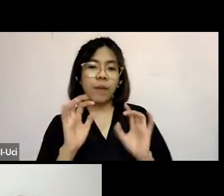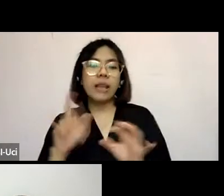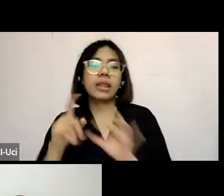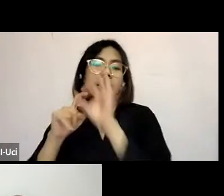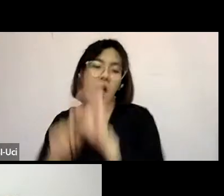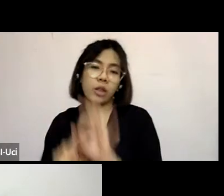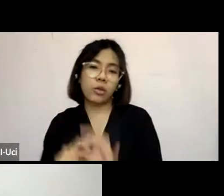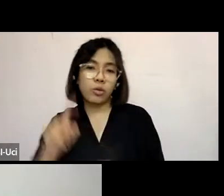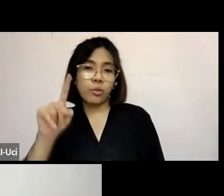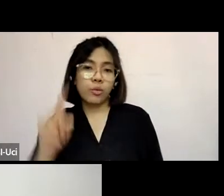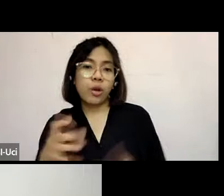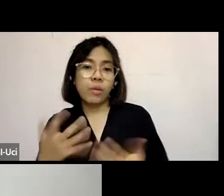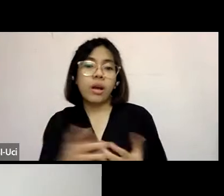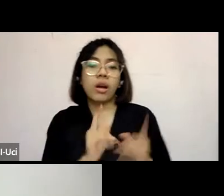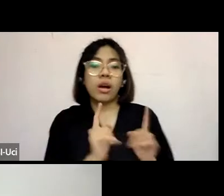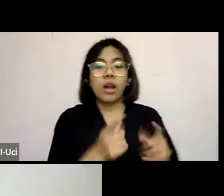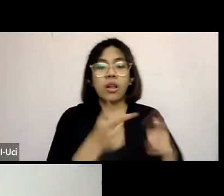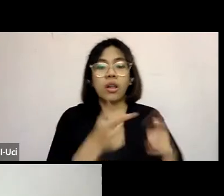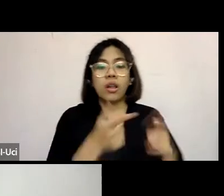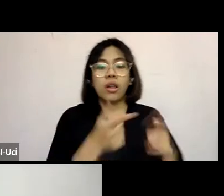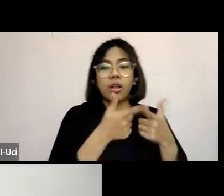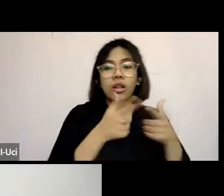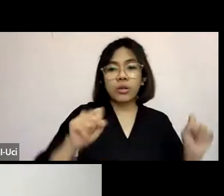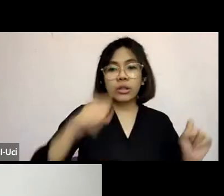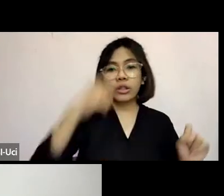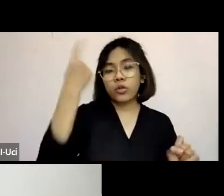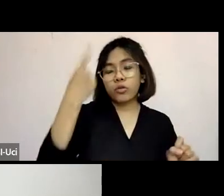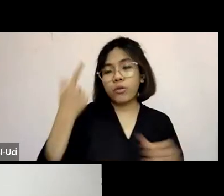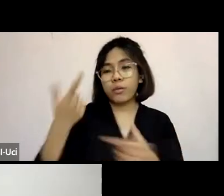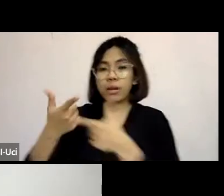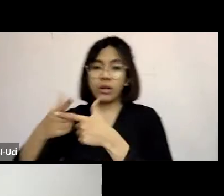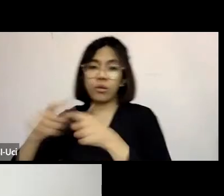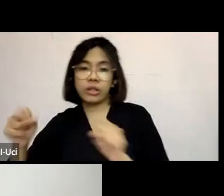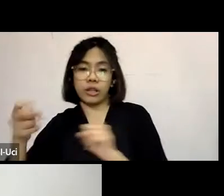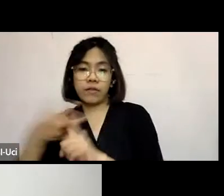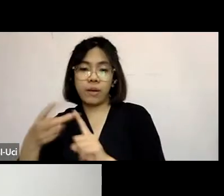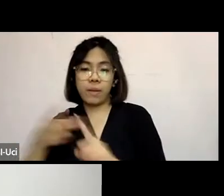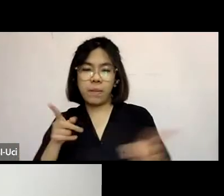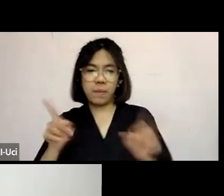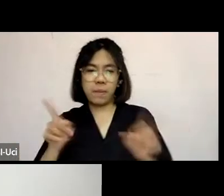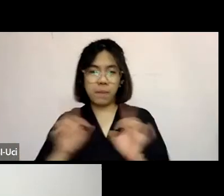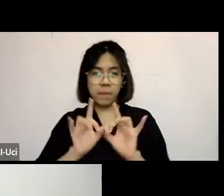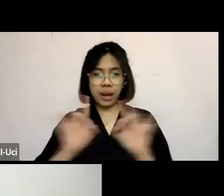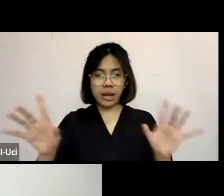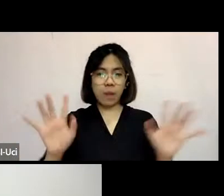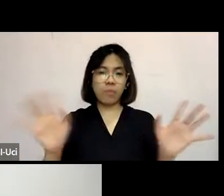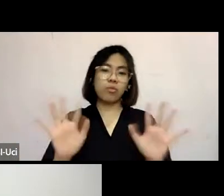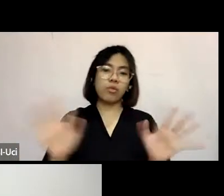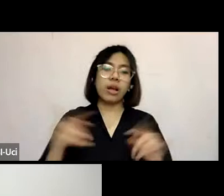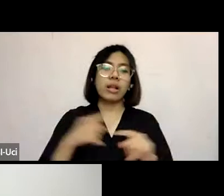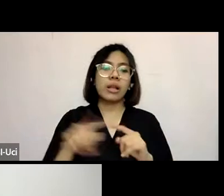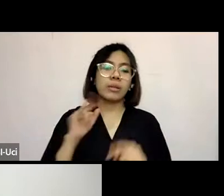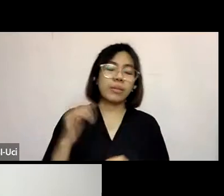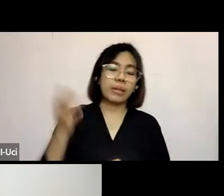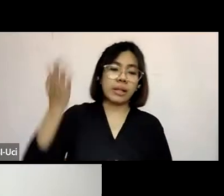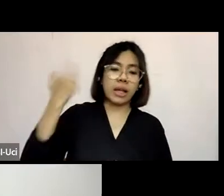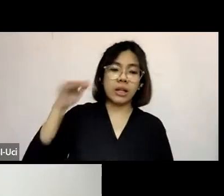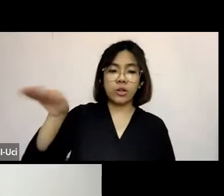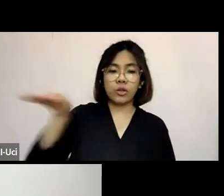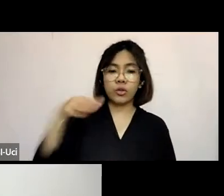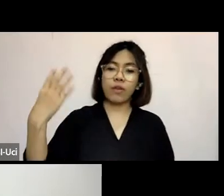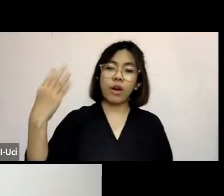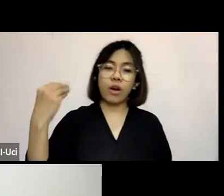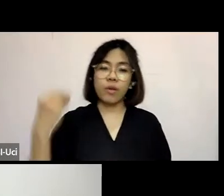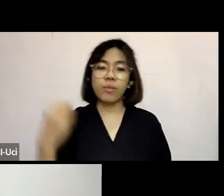lipstick umum dan minum susu forensik itu sebenarnya bukan perbedaan tampil yang seprofesi seperti Mbak Zulfa tabi sampaikan itu bagian dari